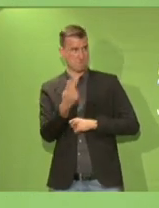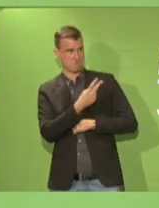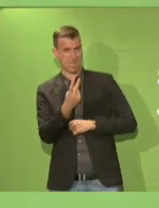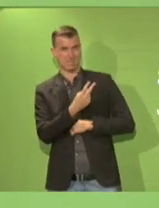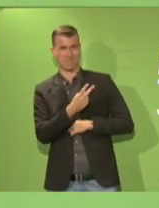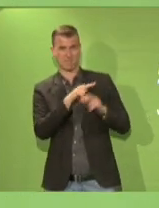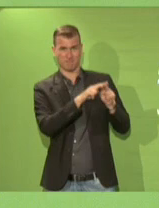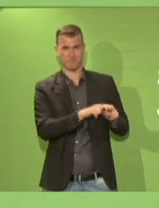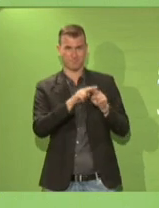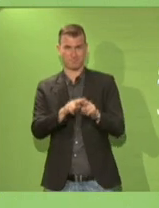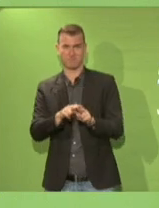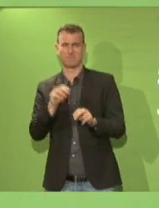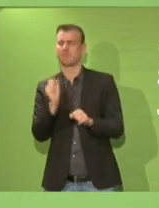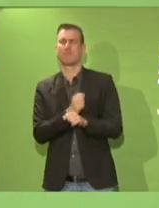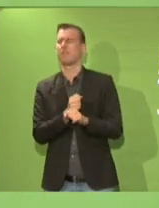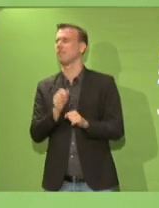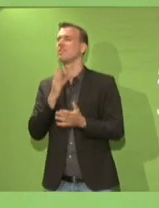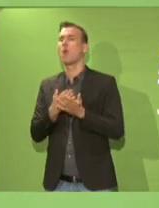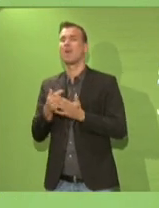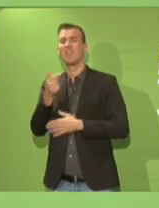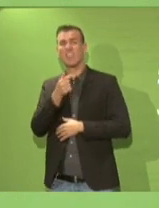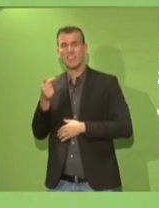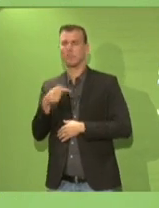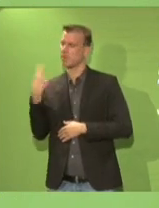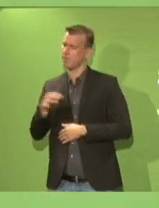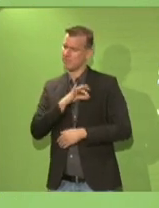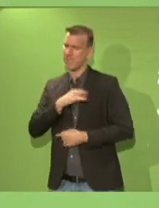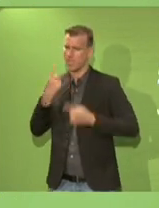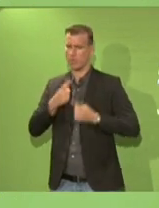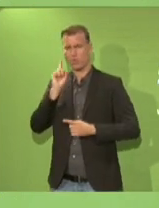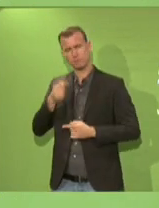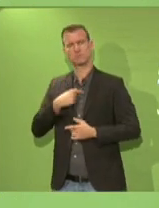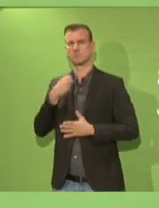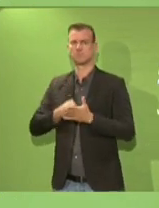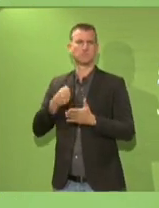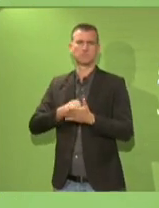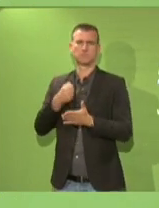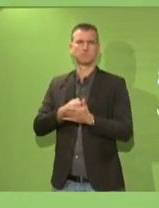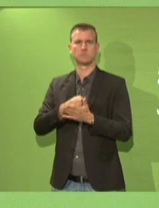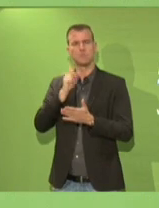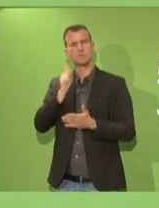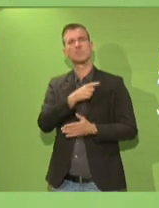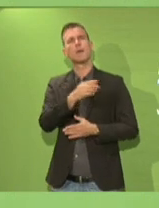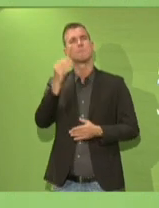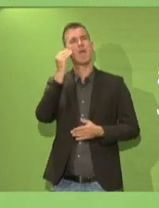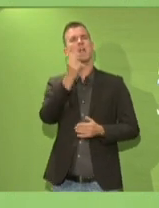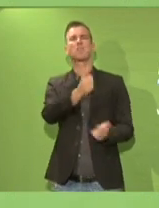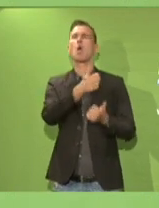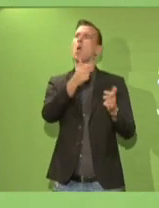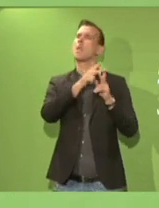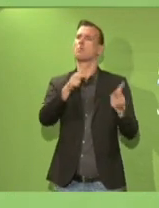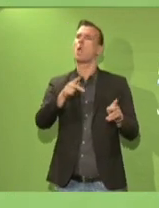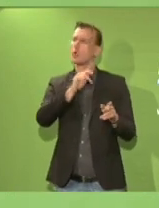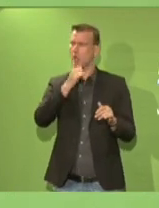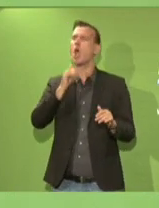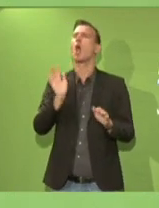nicht verlassen. Deshalb kommt es bei TTIP auf uns Grüne an. Wir müssen verhindern, dass Merkels großartiges Projekt durchgepeitscht